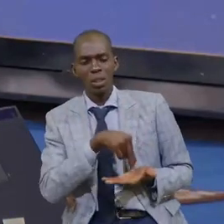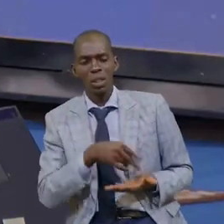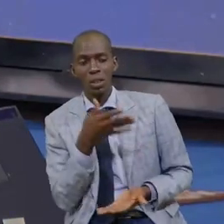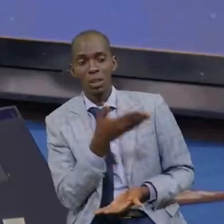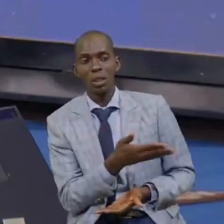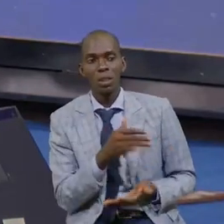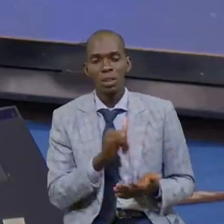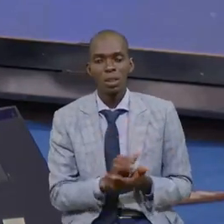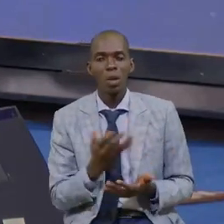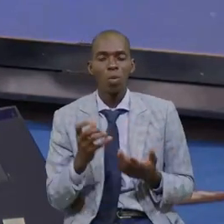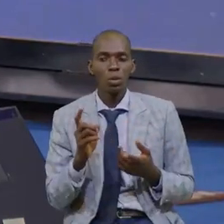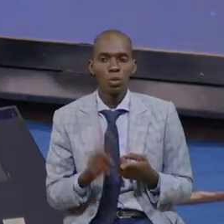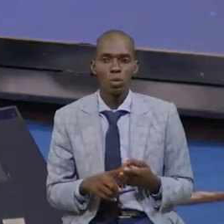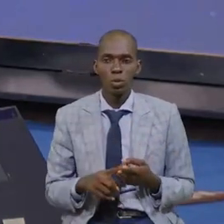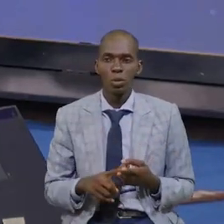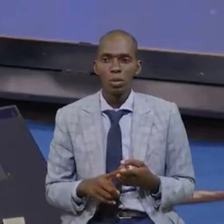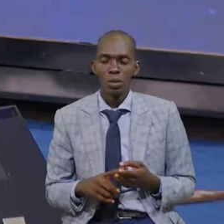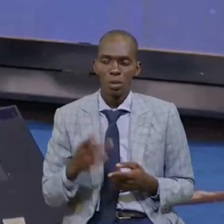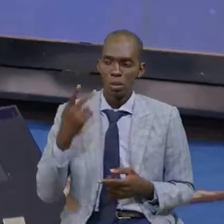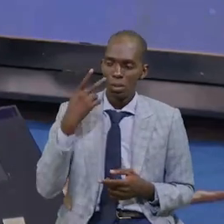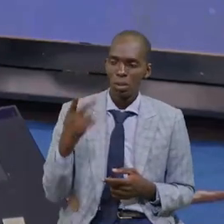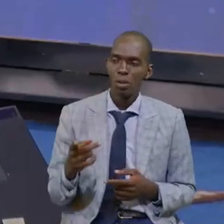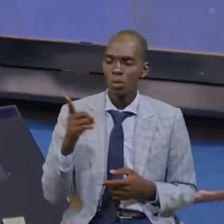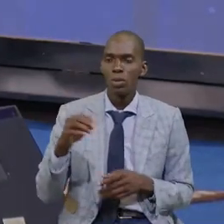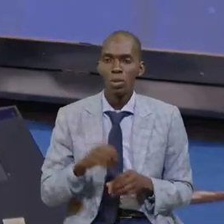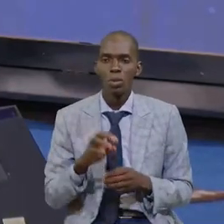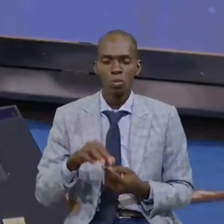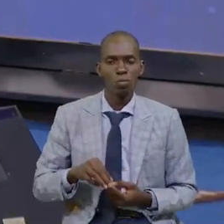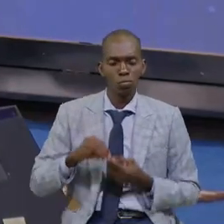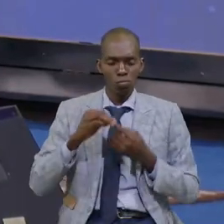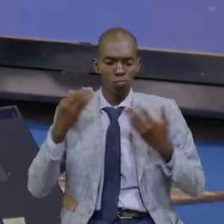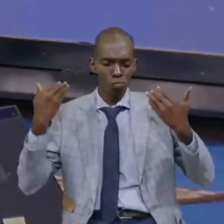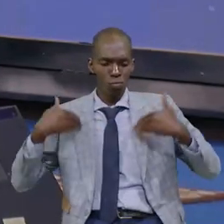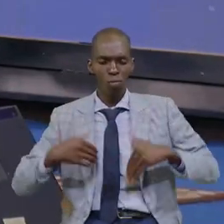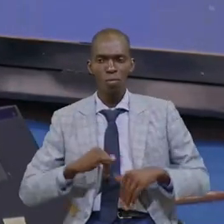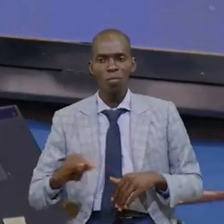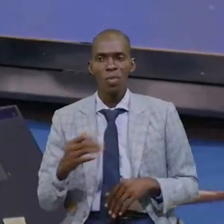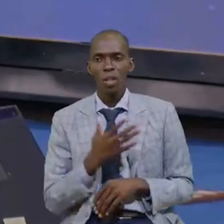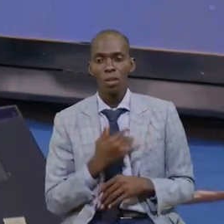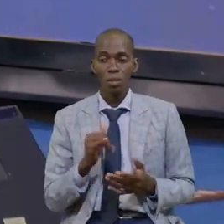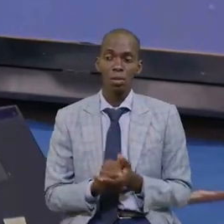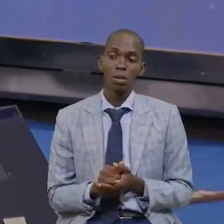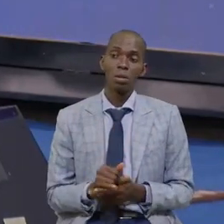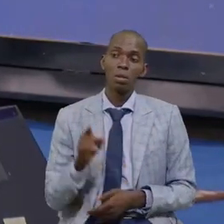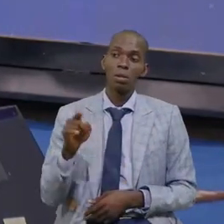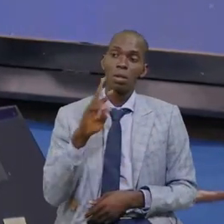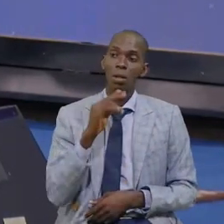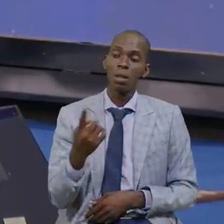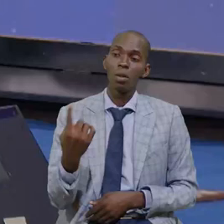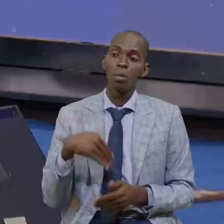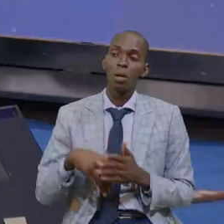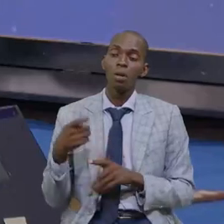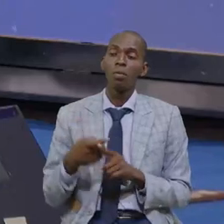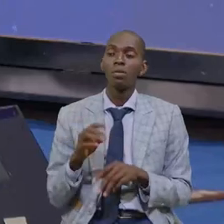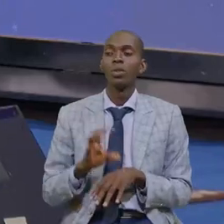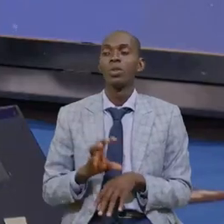vois, dans leur couleur particulière ou dans leur tenue particulière, et ils disent, tu